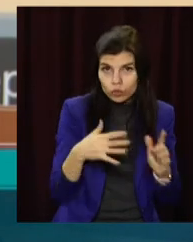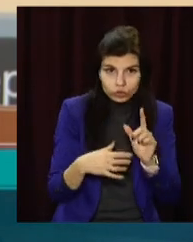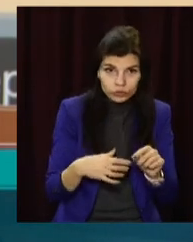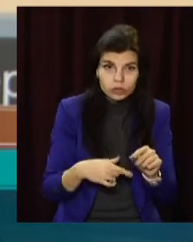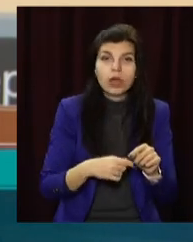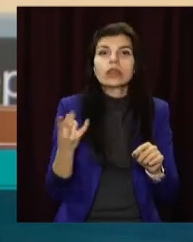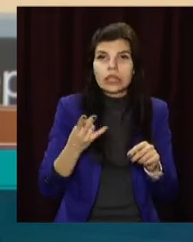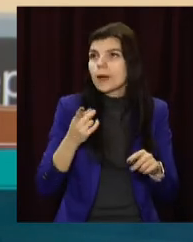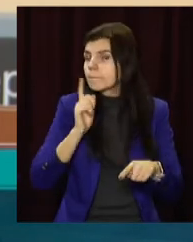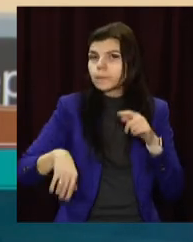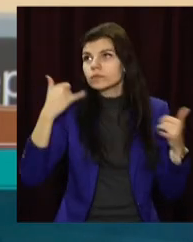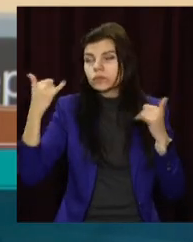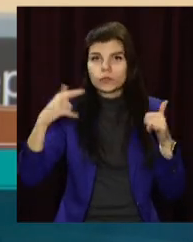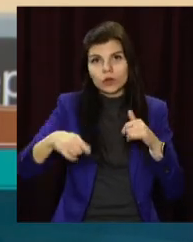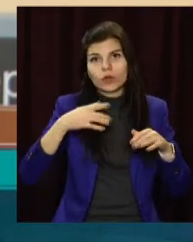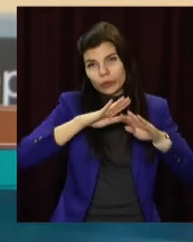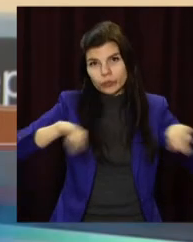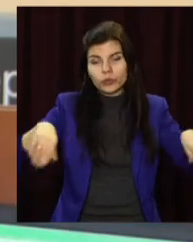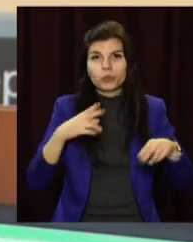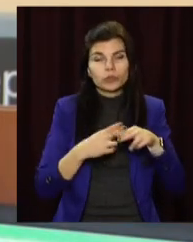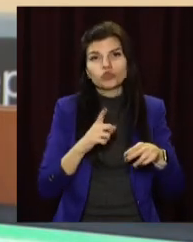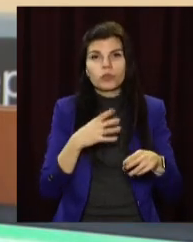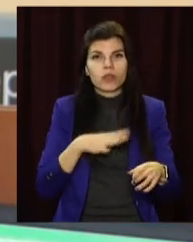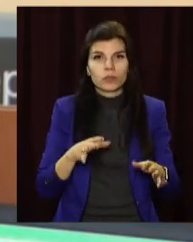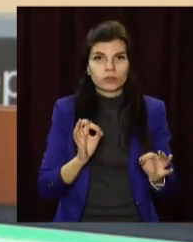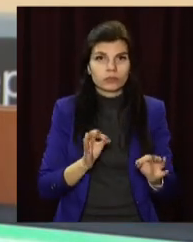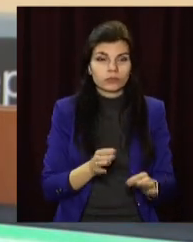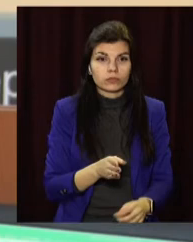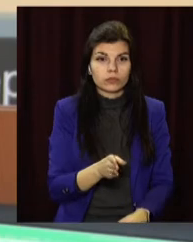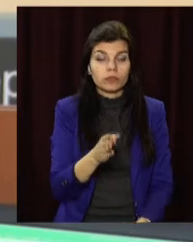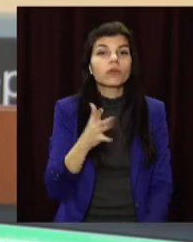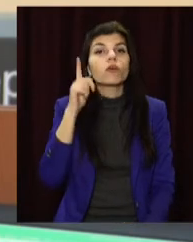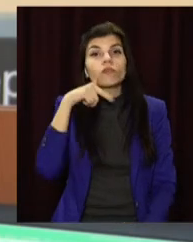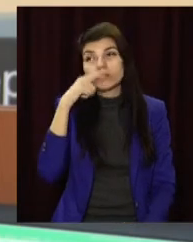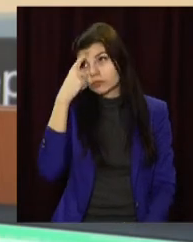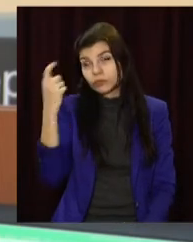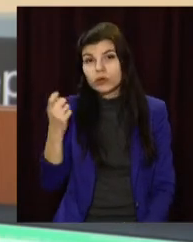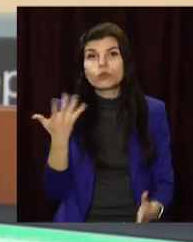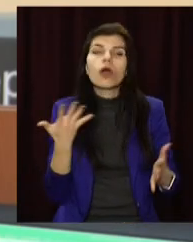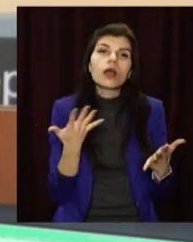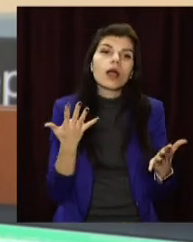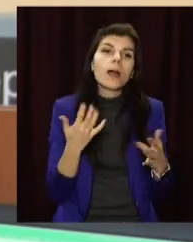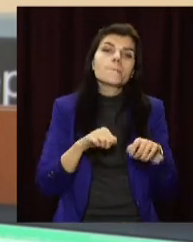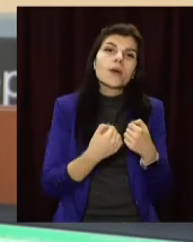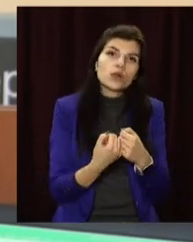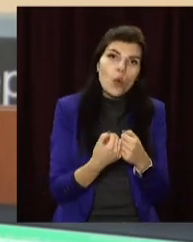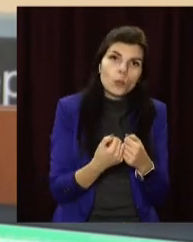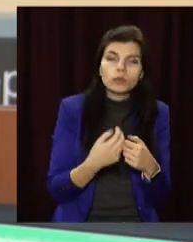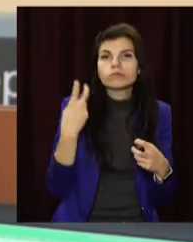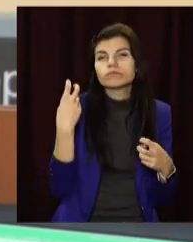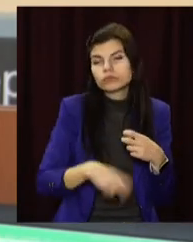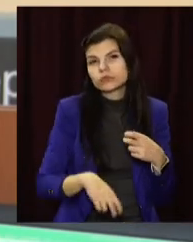его устранить. Когда поступает информация в оперативно-диспетчерский центр, что есть какая-то либо поломка на